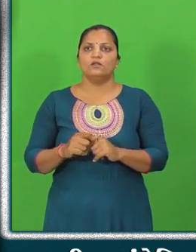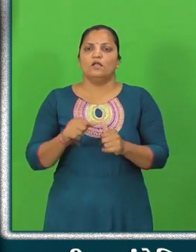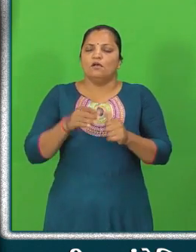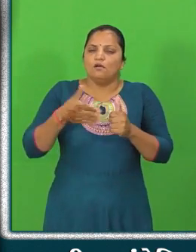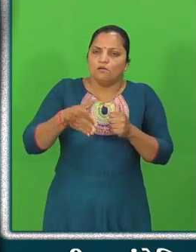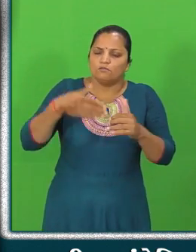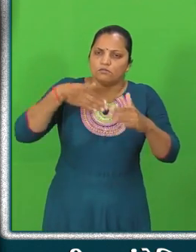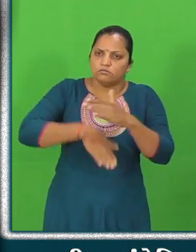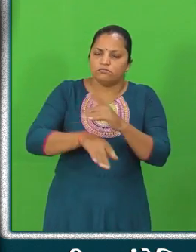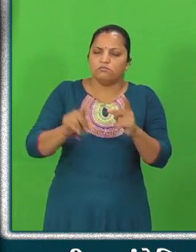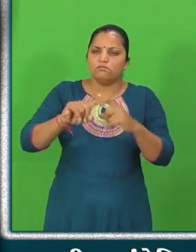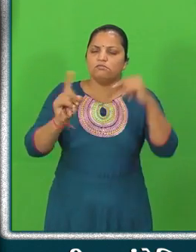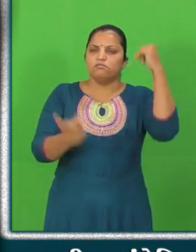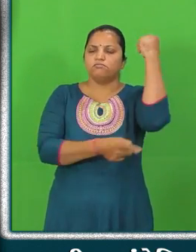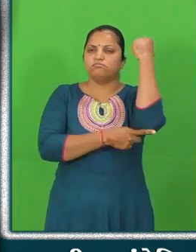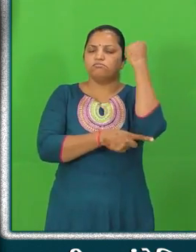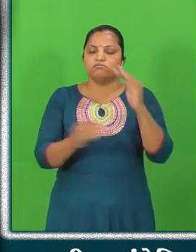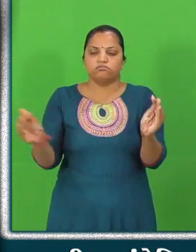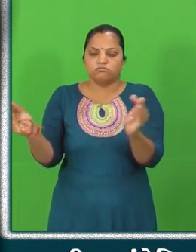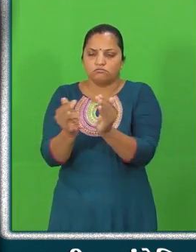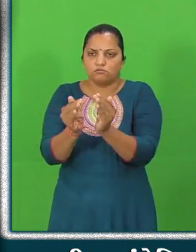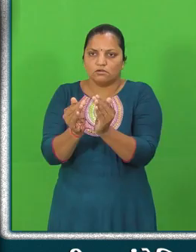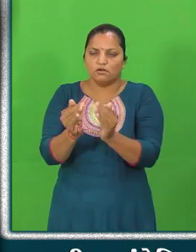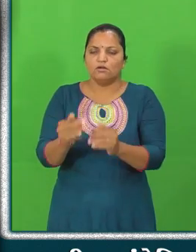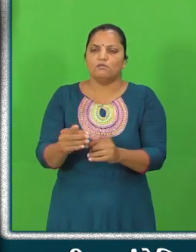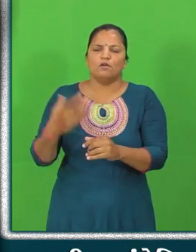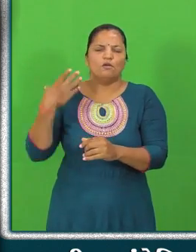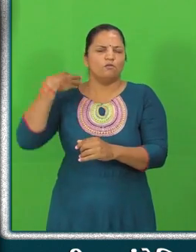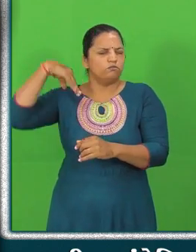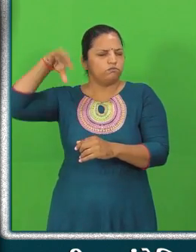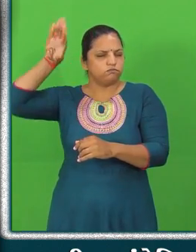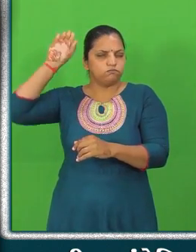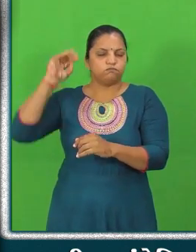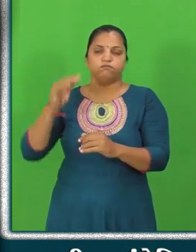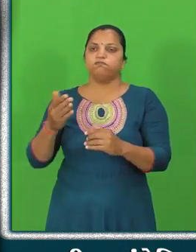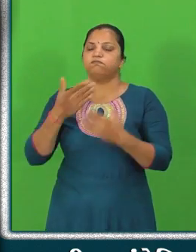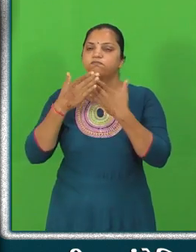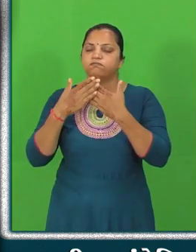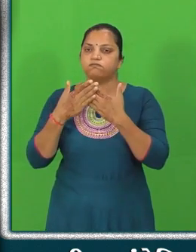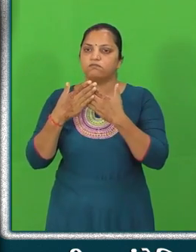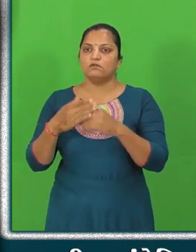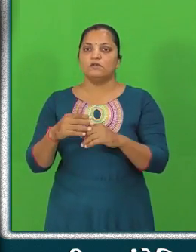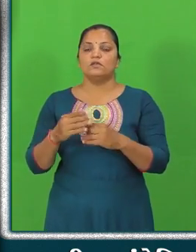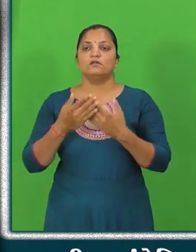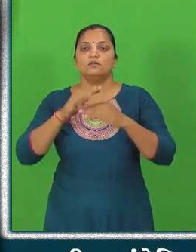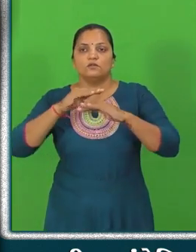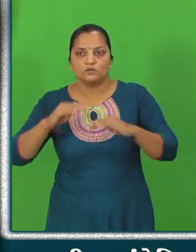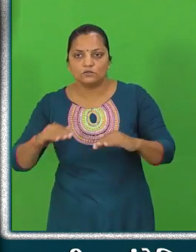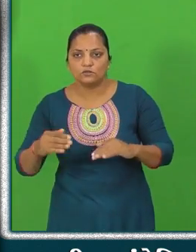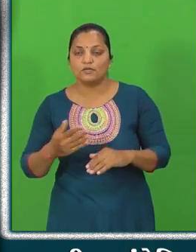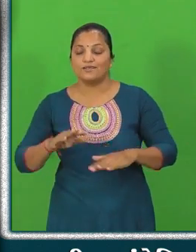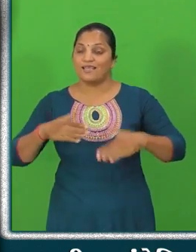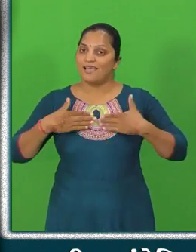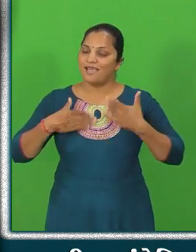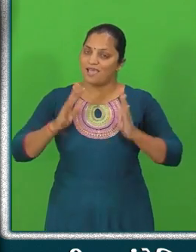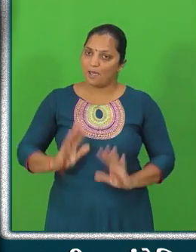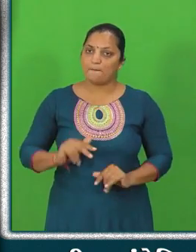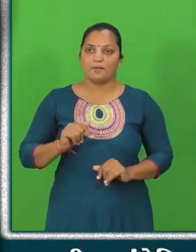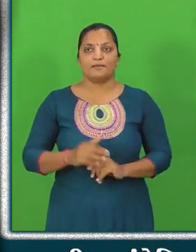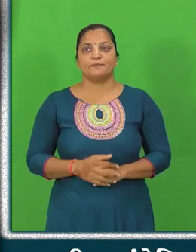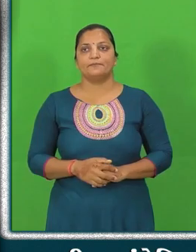છેવાડાનું છેલ્લું ગામ અને છેલ્લી ગામની બહુ જૂની શાળાના વિદ્યાર્થીઓ પણ અત્યારે હાજર છે. બહુ આનંદ થયો.